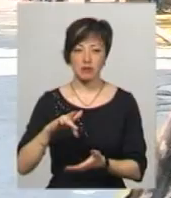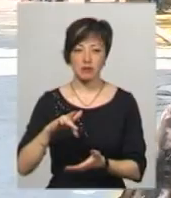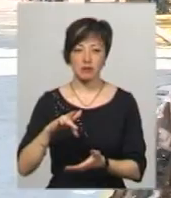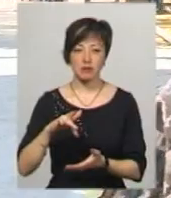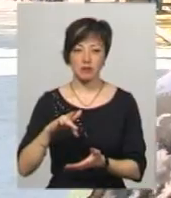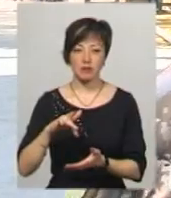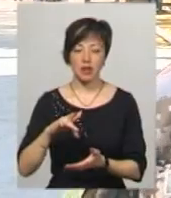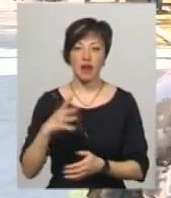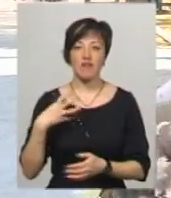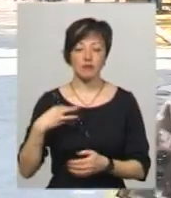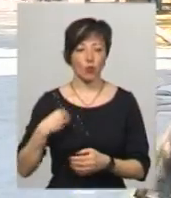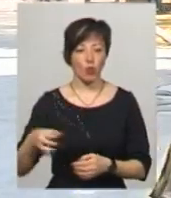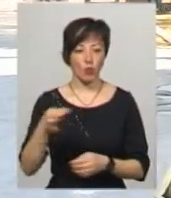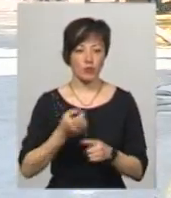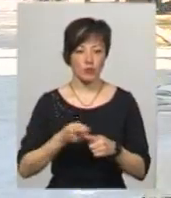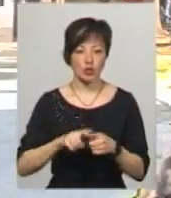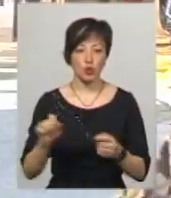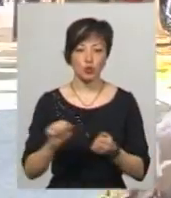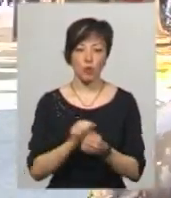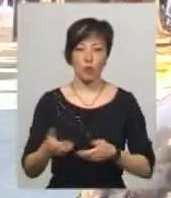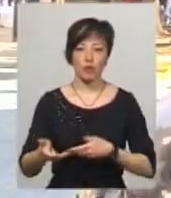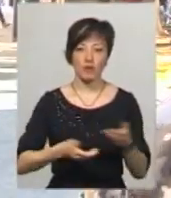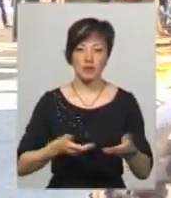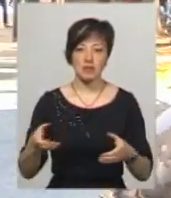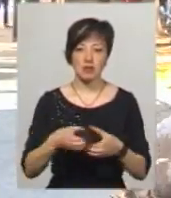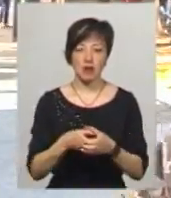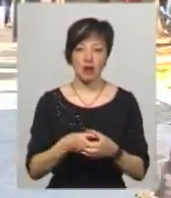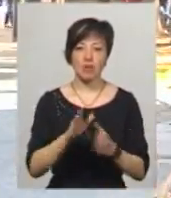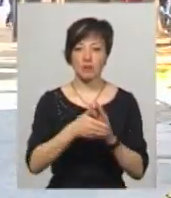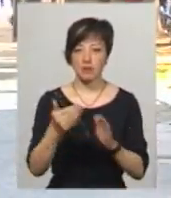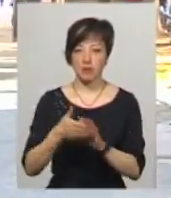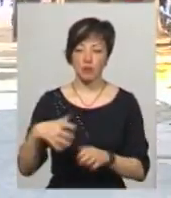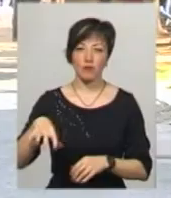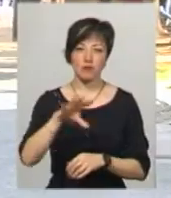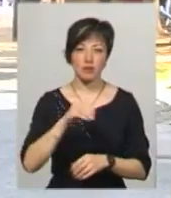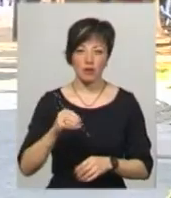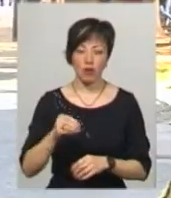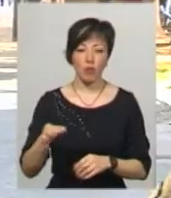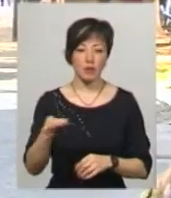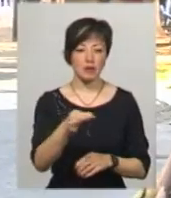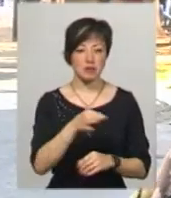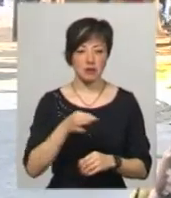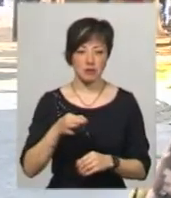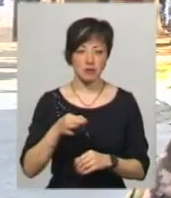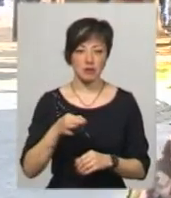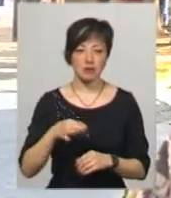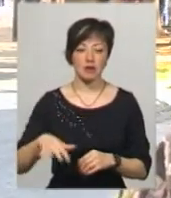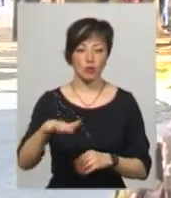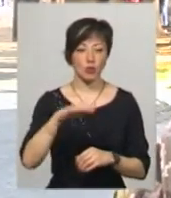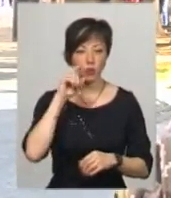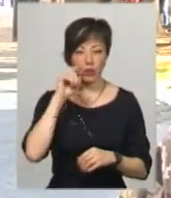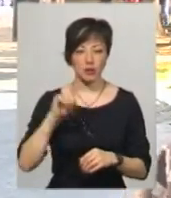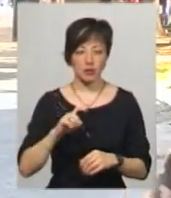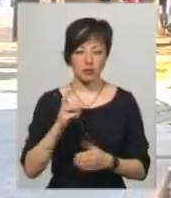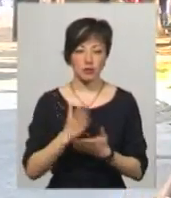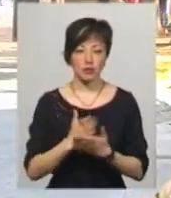міста Старич Львівської області, це сухопутні війська. Ведаляни будуть призиватися по всій області, ну, по всій території України, де розміщені